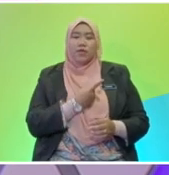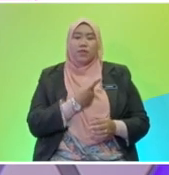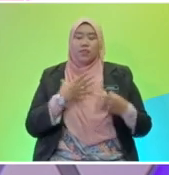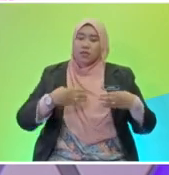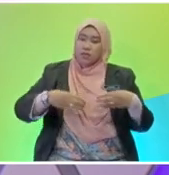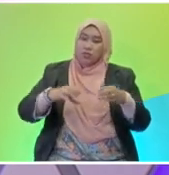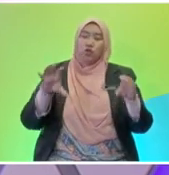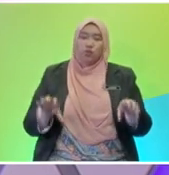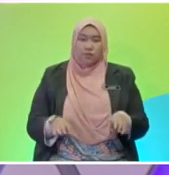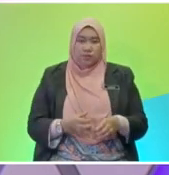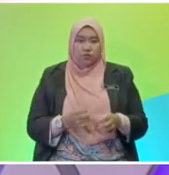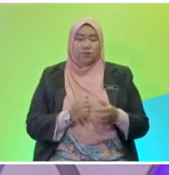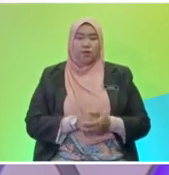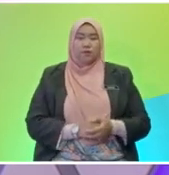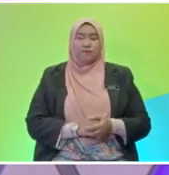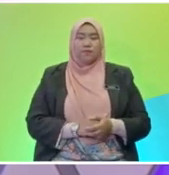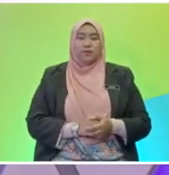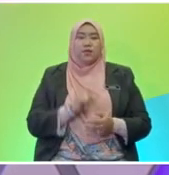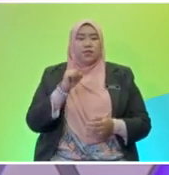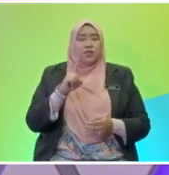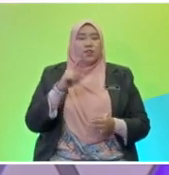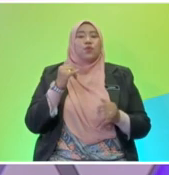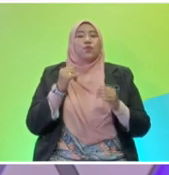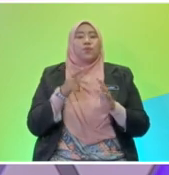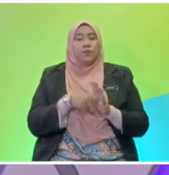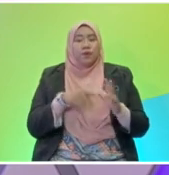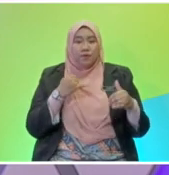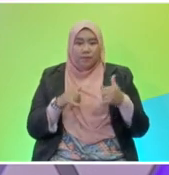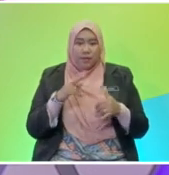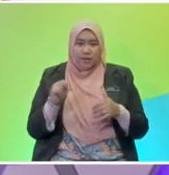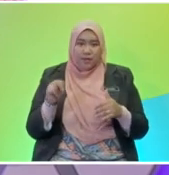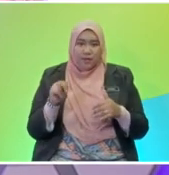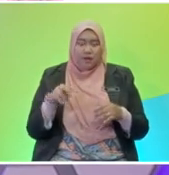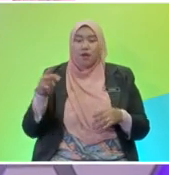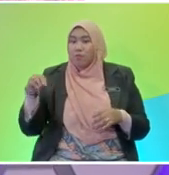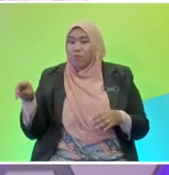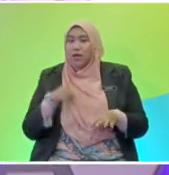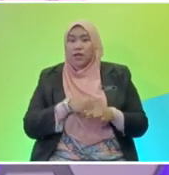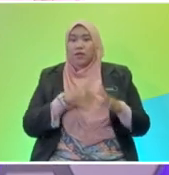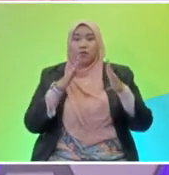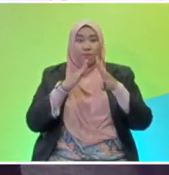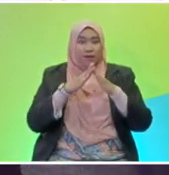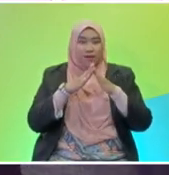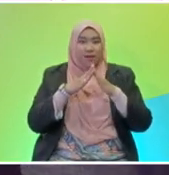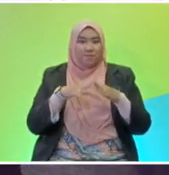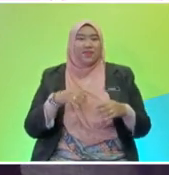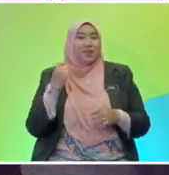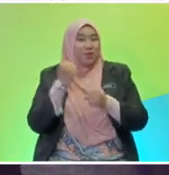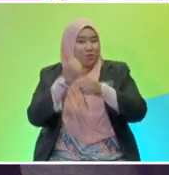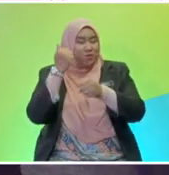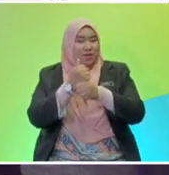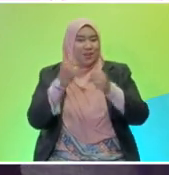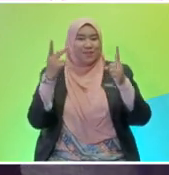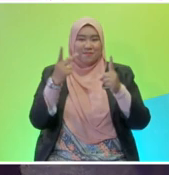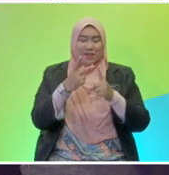satu activity sudah sediakan permainan murid-murid kayak dekat rumah Boleh bagi sokongan untuk abah Hanif Oh oke oke saya pun